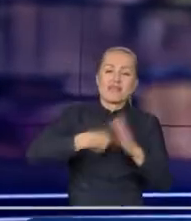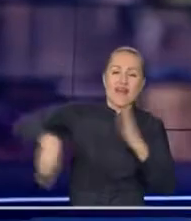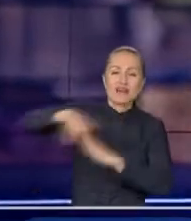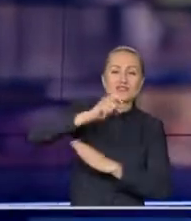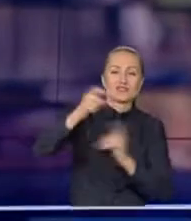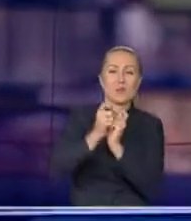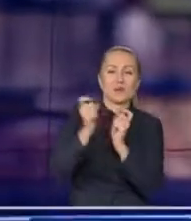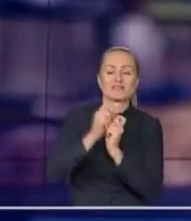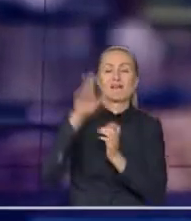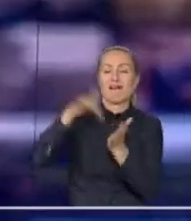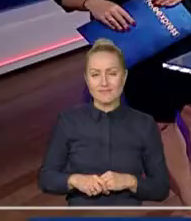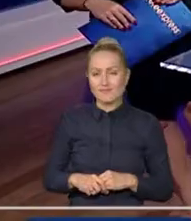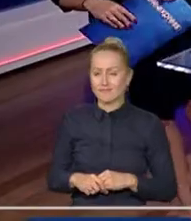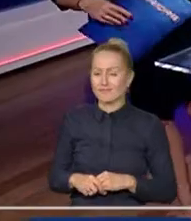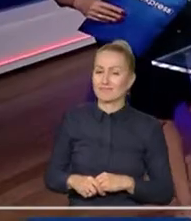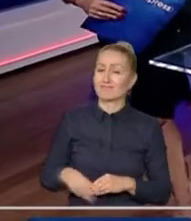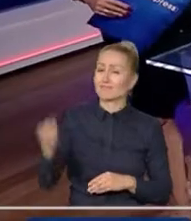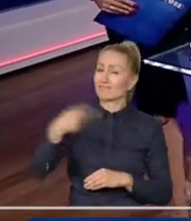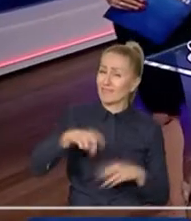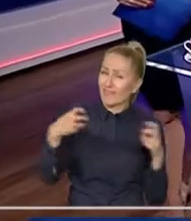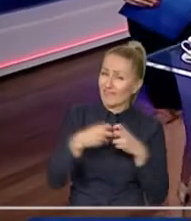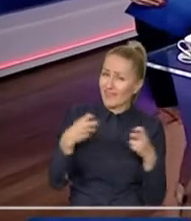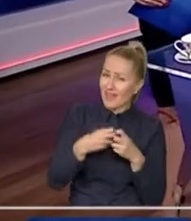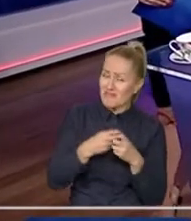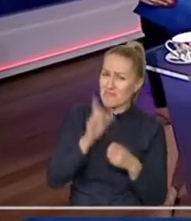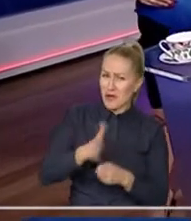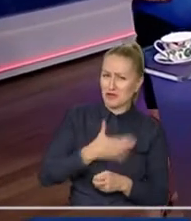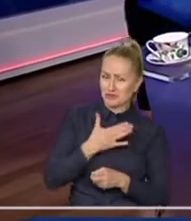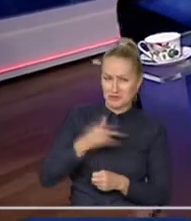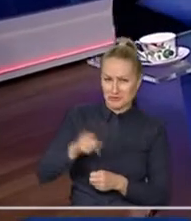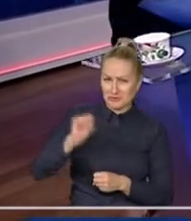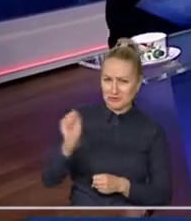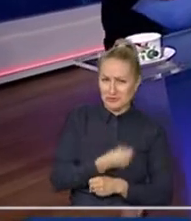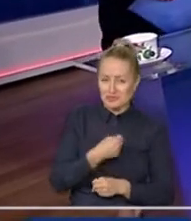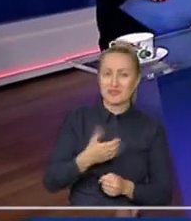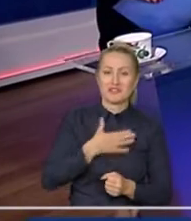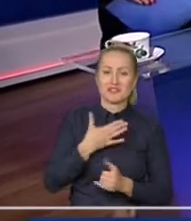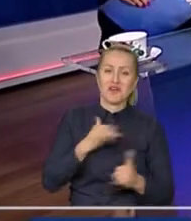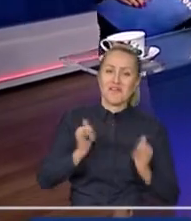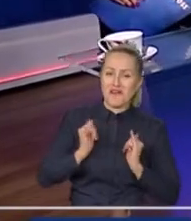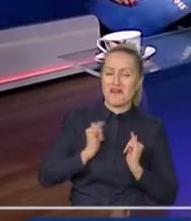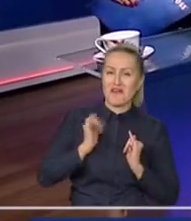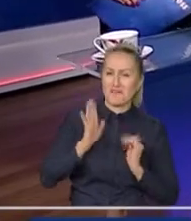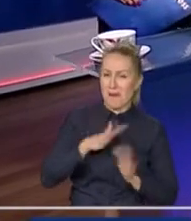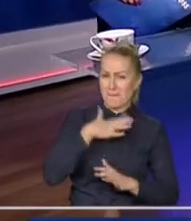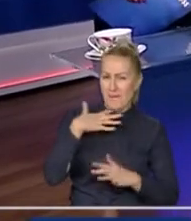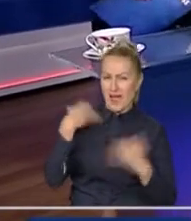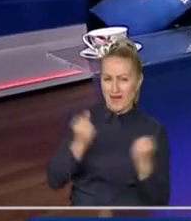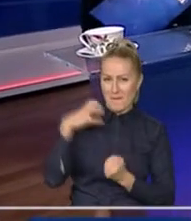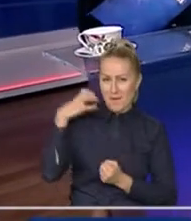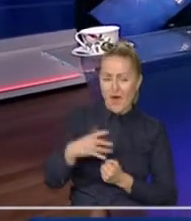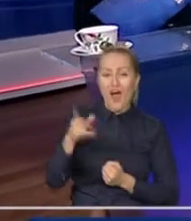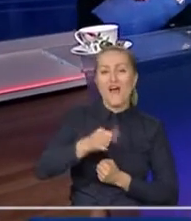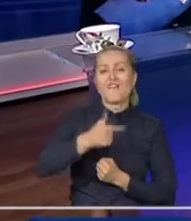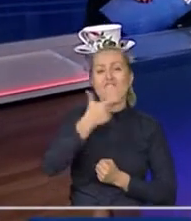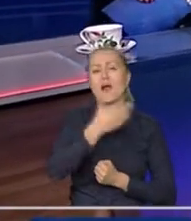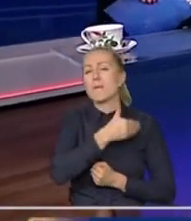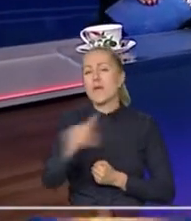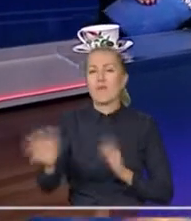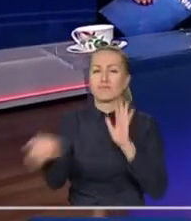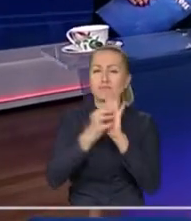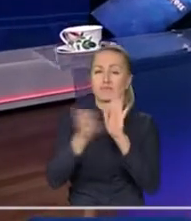można na Kaszubach. W internetu czują się jak ryby w wodzie i są tam kolorowymi ptakami. Wśród milionów postów zamieszczanych w